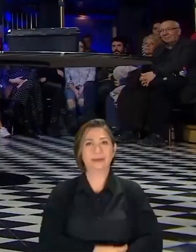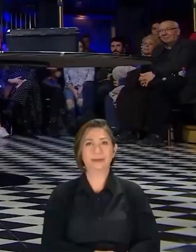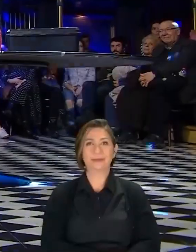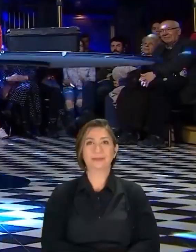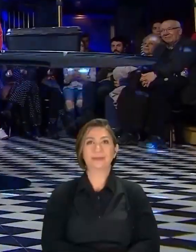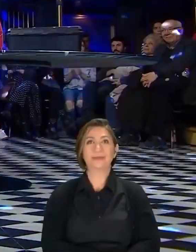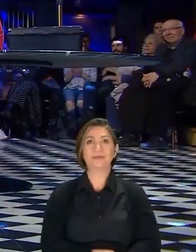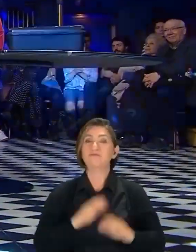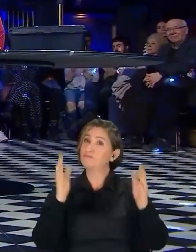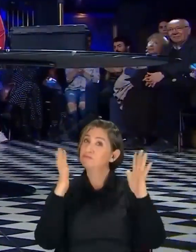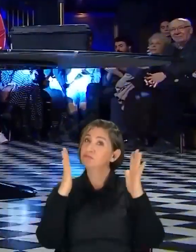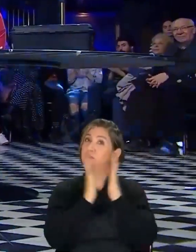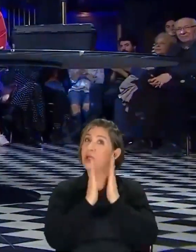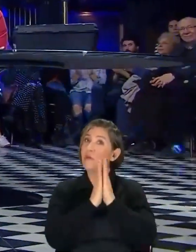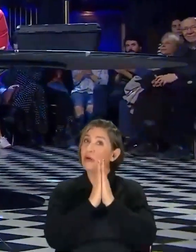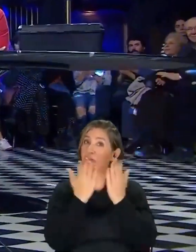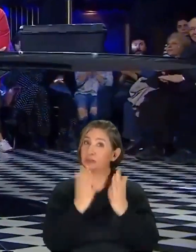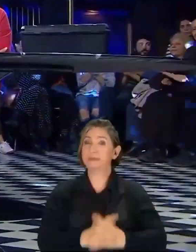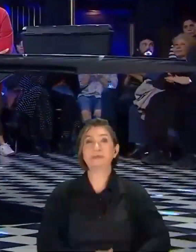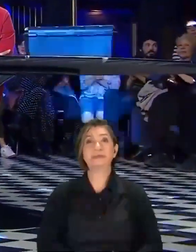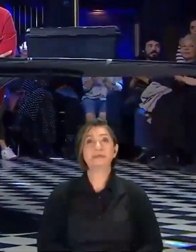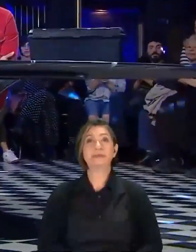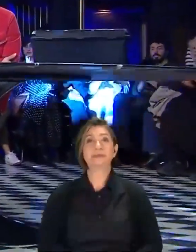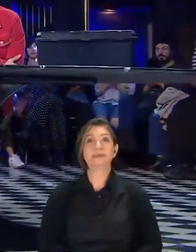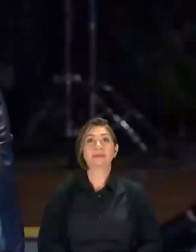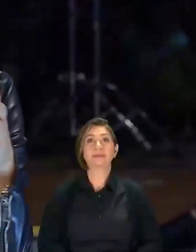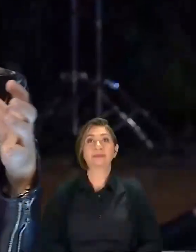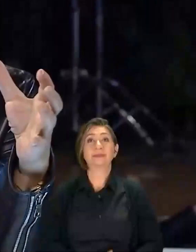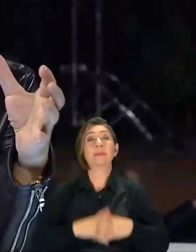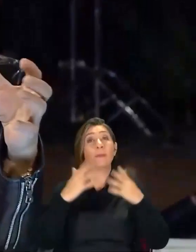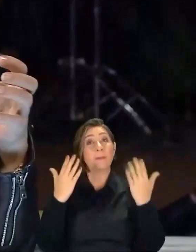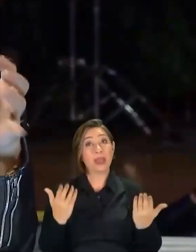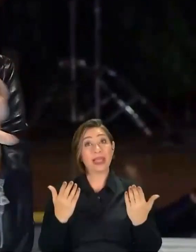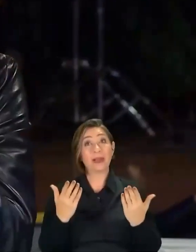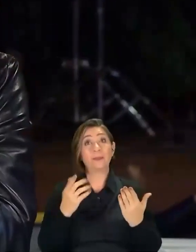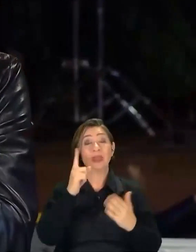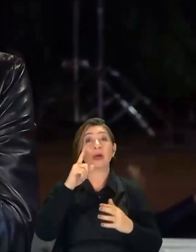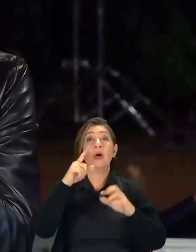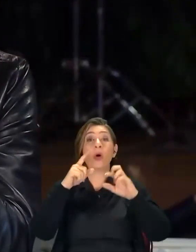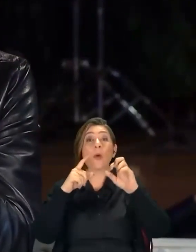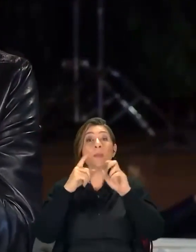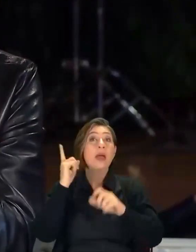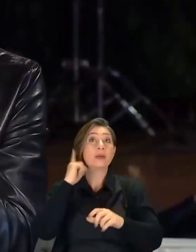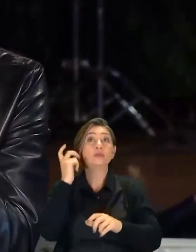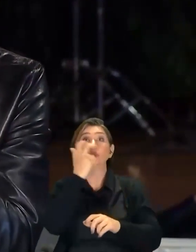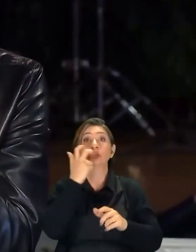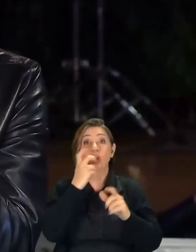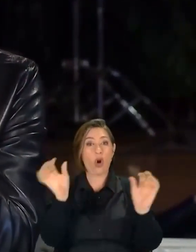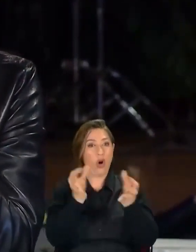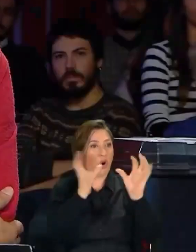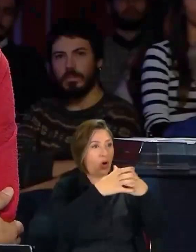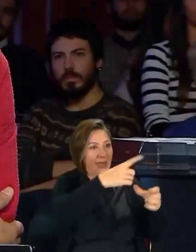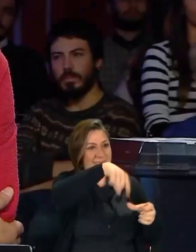Sensiz Vay be Belki bir Eee popüler müzik orkestrasından farkı nedir